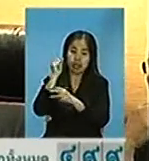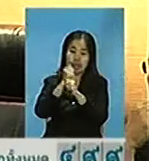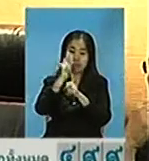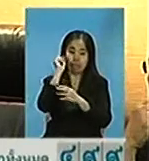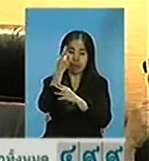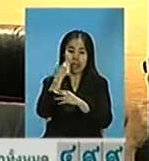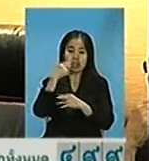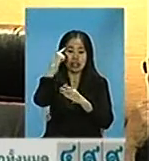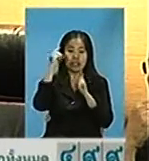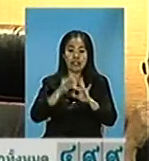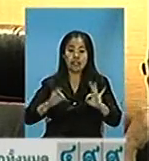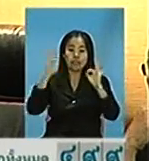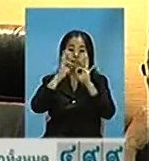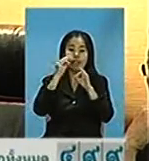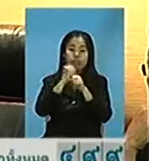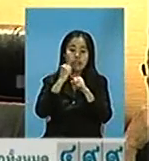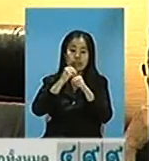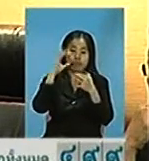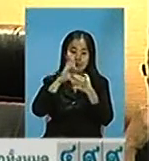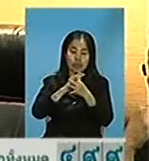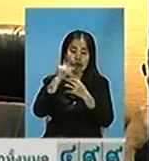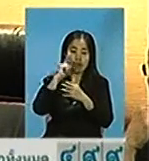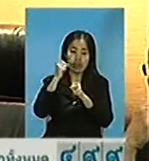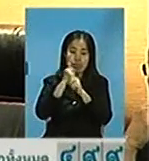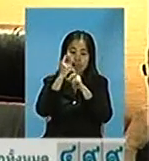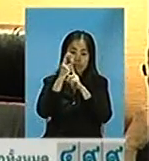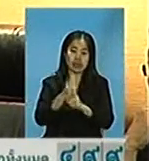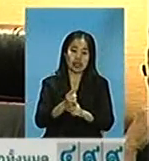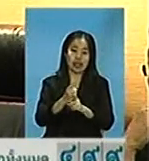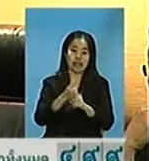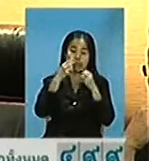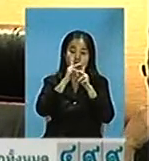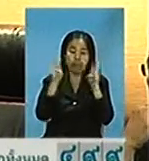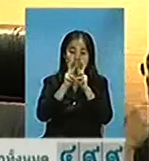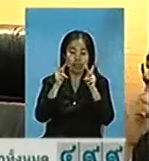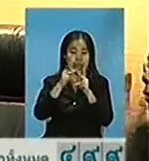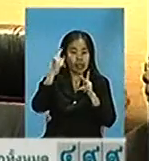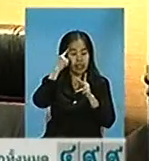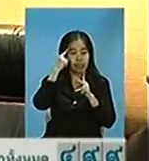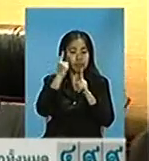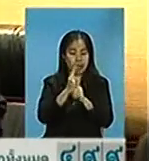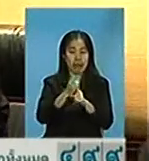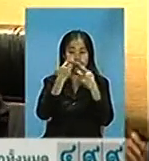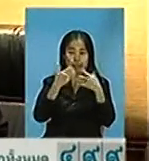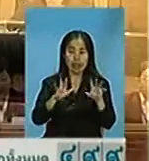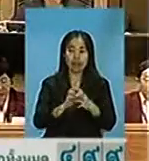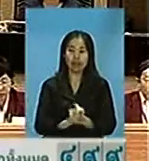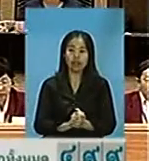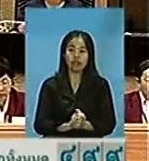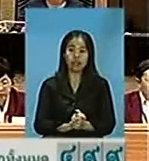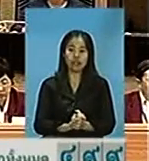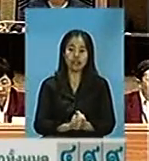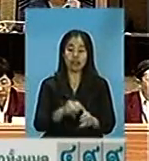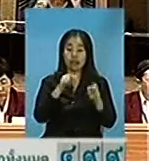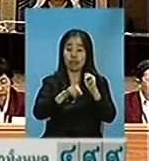จะต้องยึดถือตามที่กรรมาธิการส่วนใหญ่ได้คิดแล้วครับขอบคุณครับ ว่ามาตรา9นี้